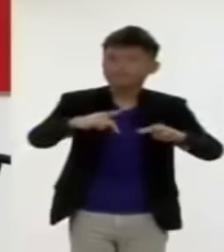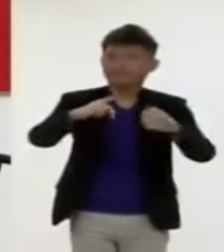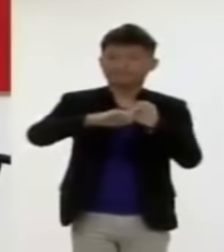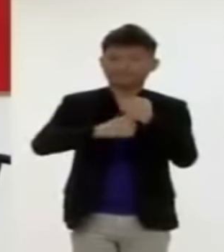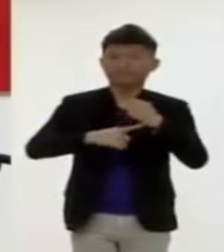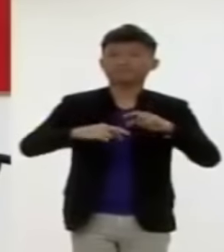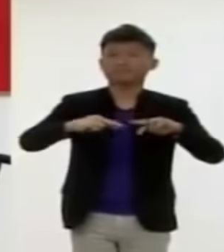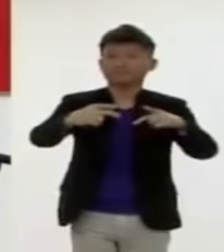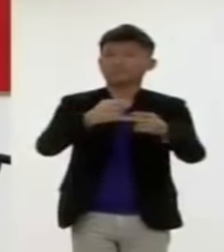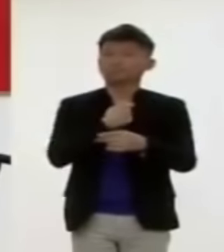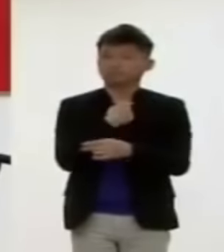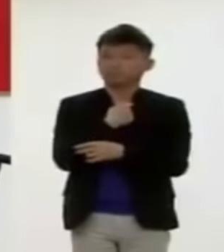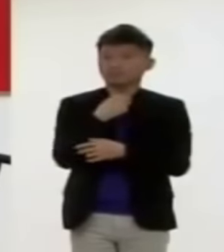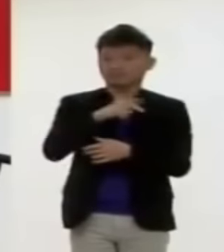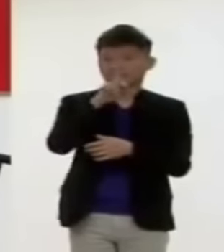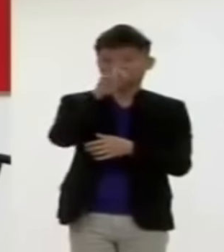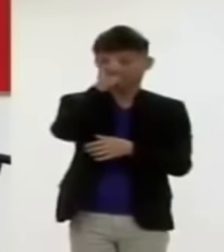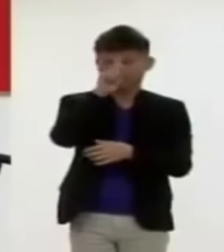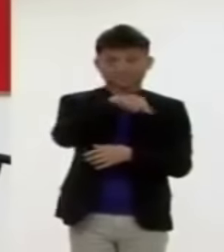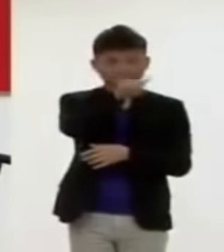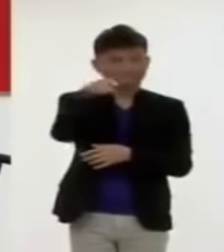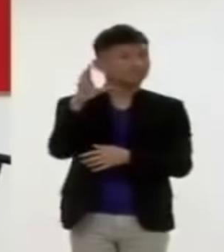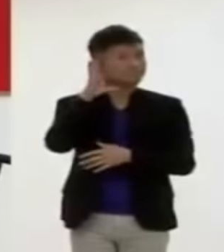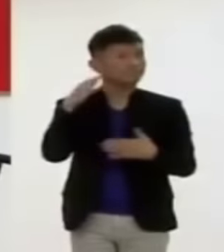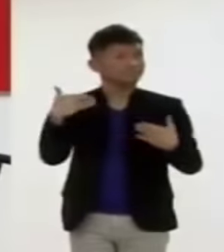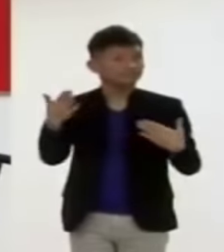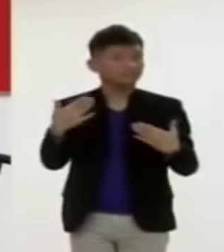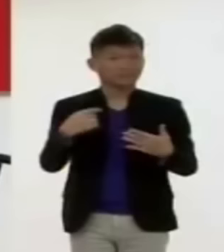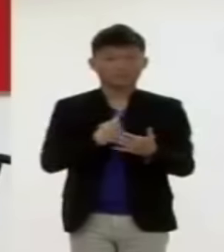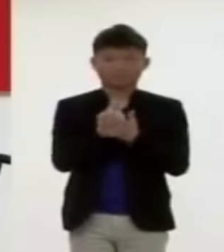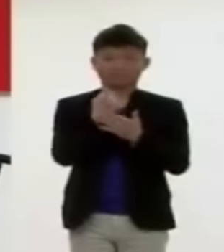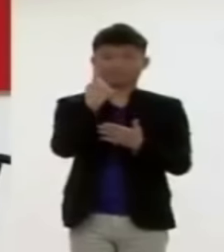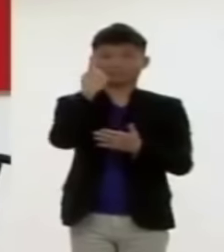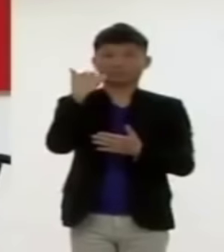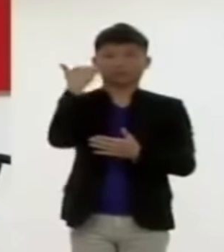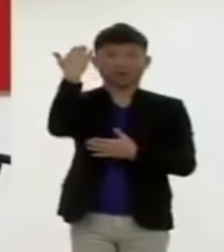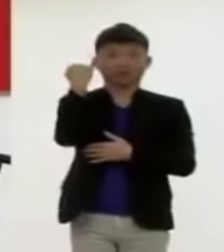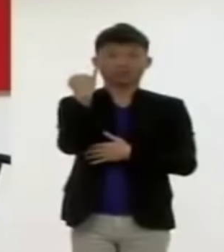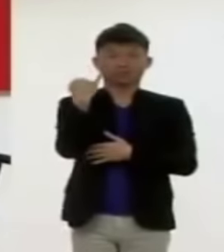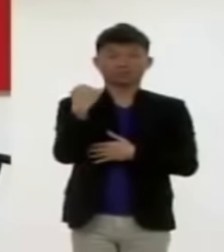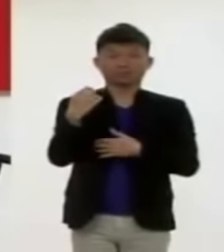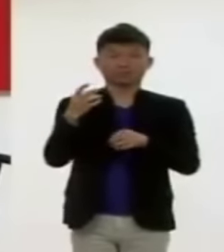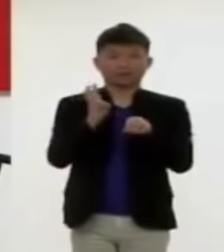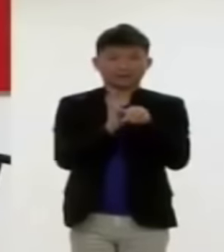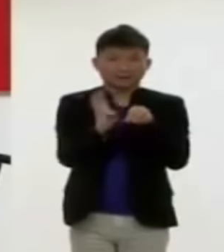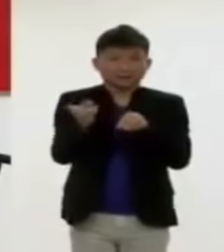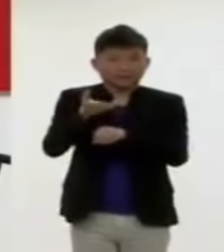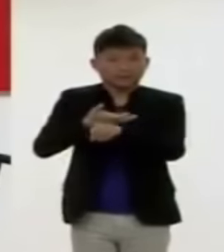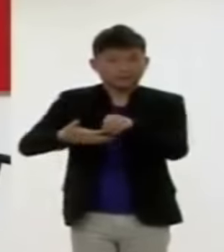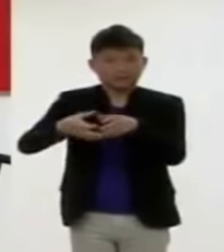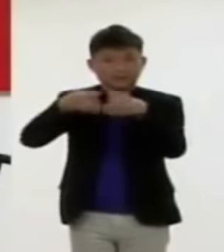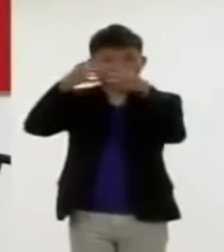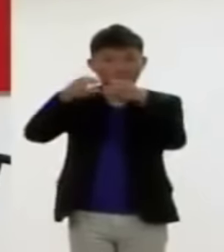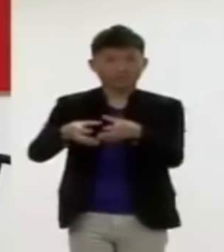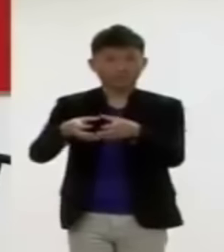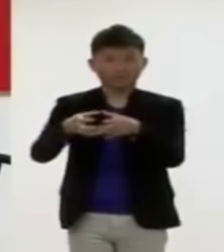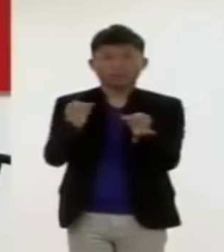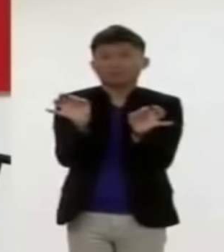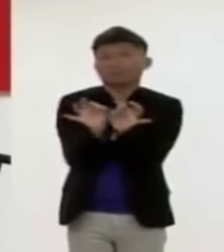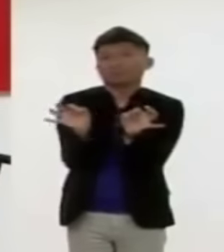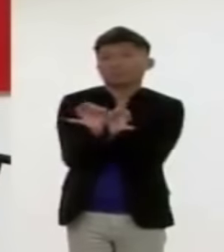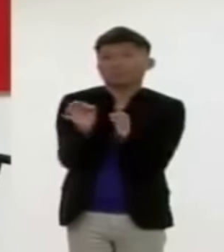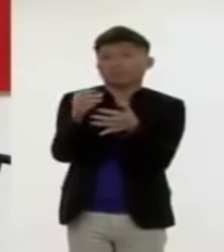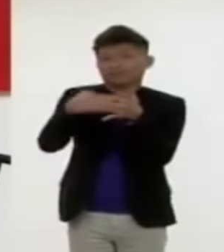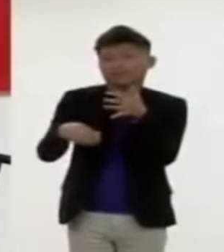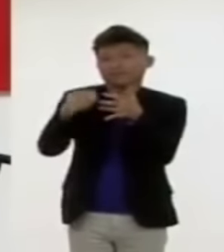例。而且请大家听清楚，只有高丹华会拿掉离岛建设条例的博弈条款，让